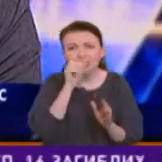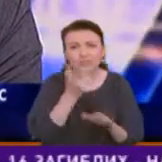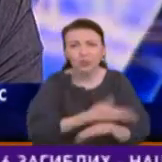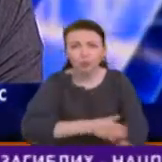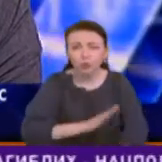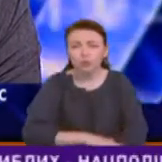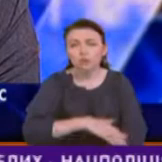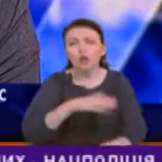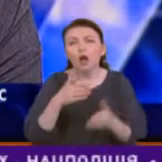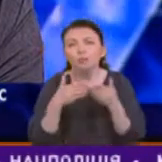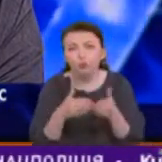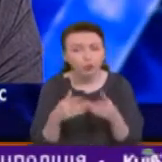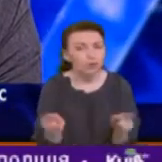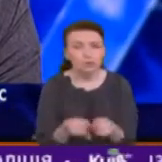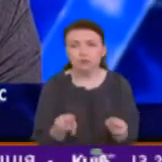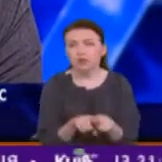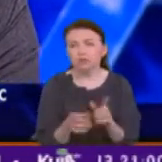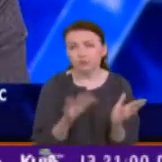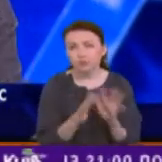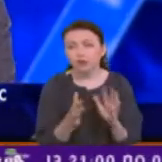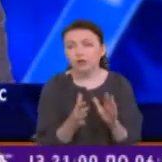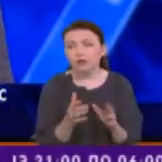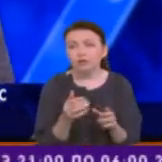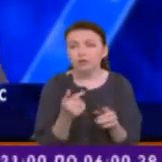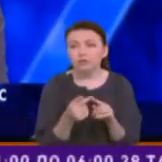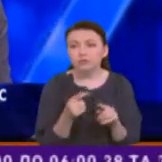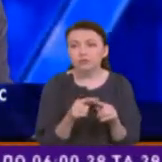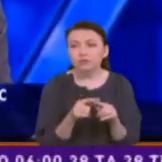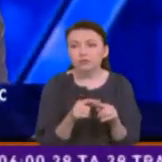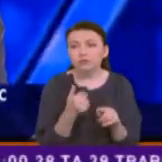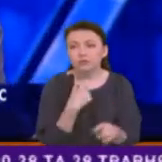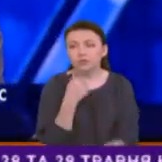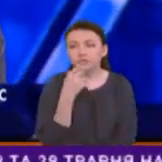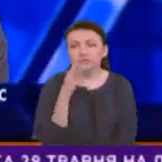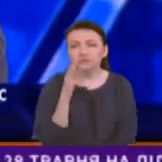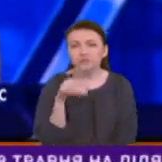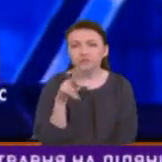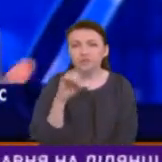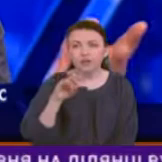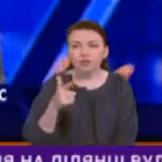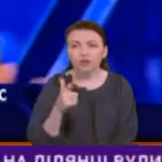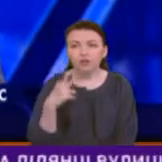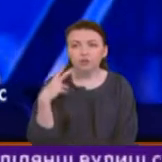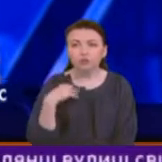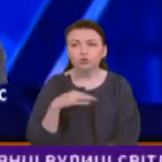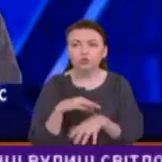польський, здається. Португалії те саме, плюс-мінус. Тому тут сказали, я от в Відні останній раз, коли був, донечку повіз